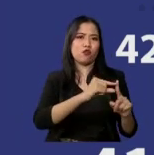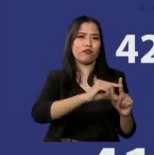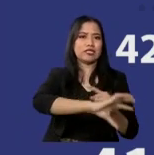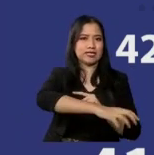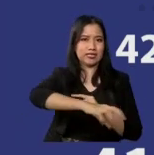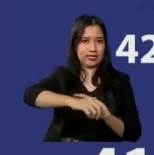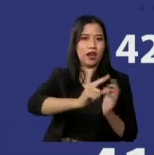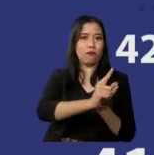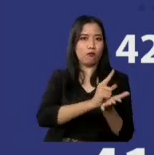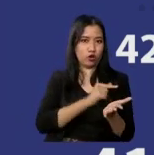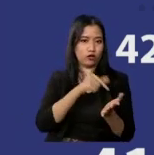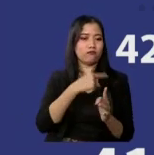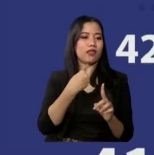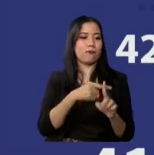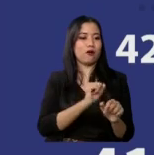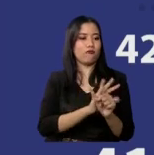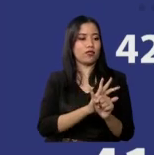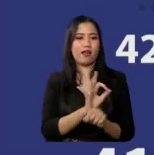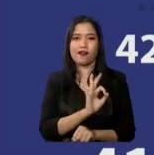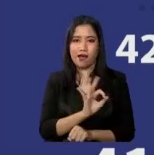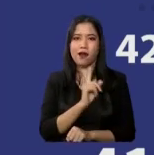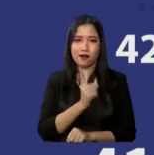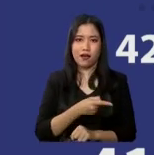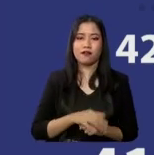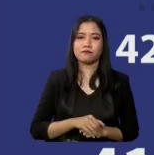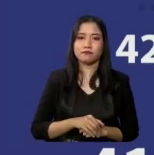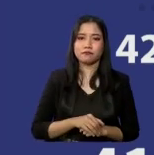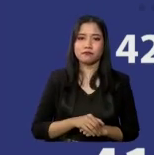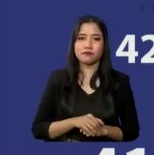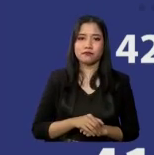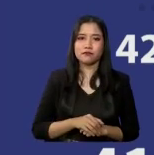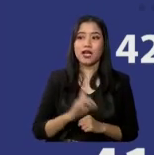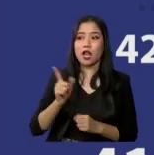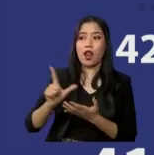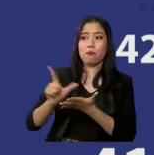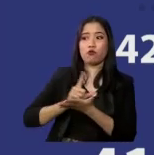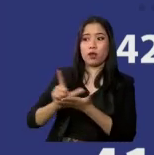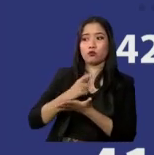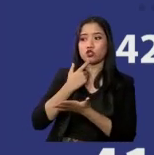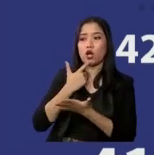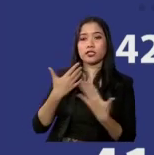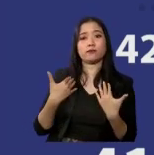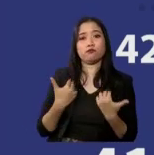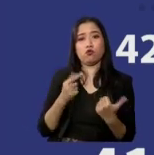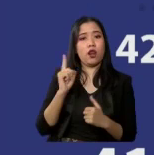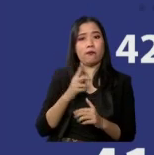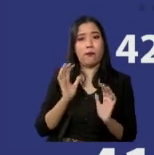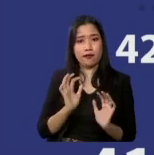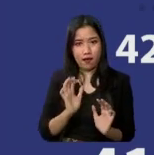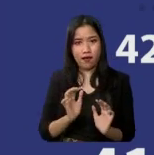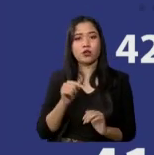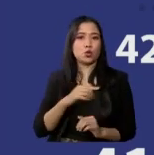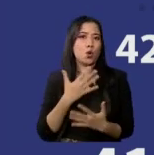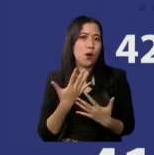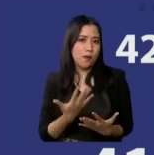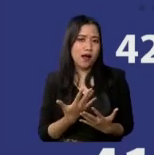penambahan kasus sama sekali beberapa provinsi yang melaporkan jumlah sembuh lebih banyak daripada kasus positif yang Dilaporkan